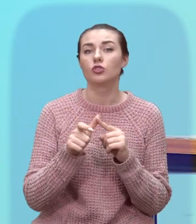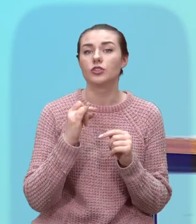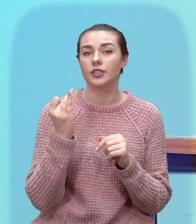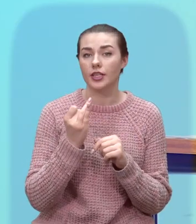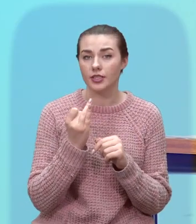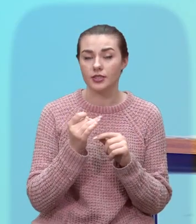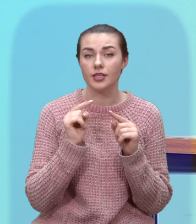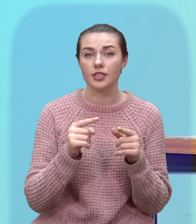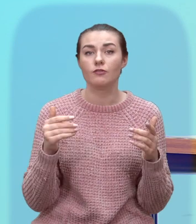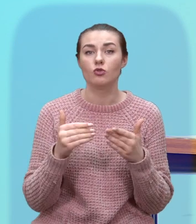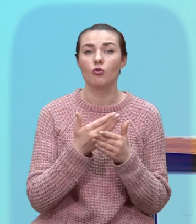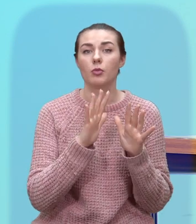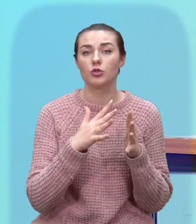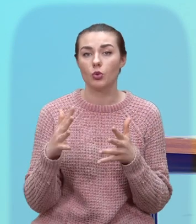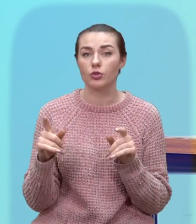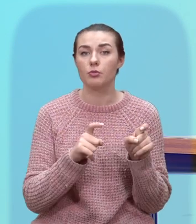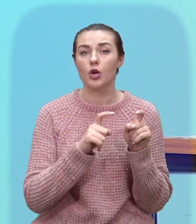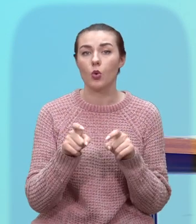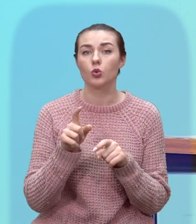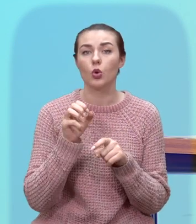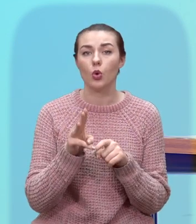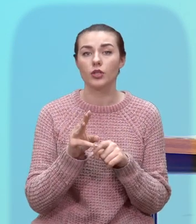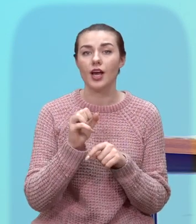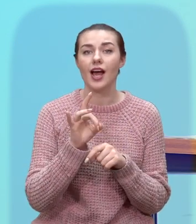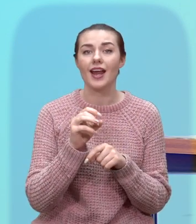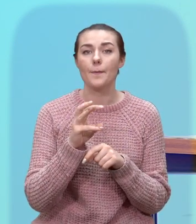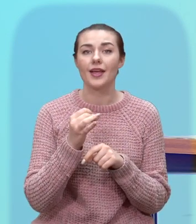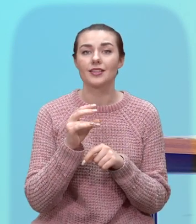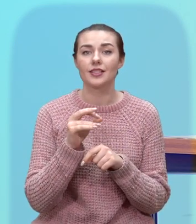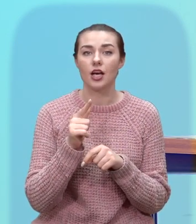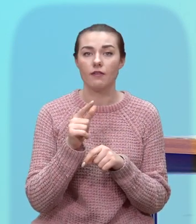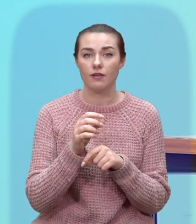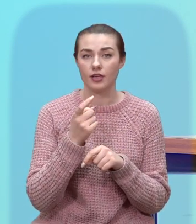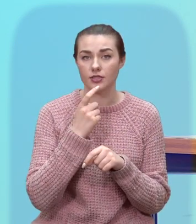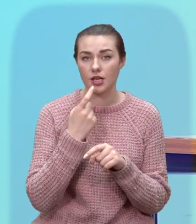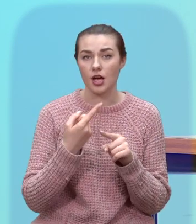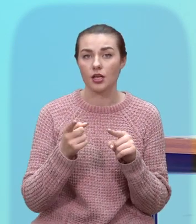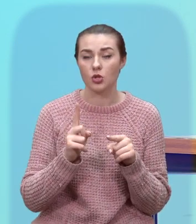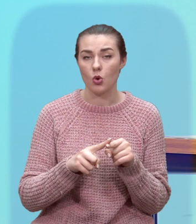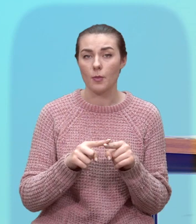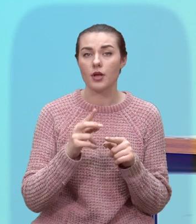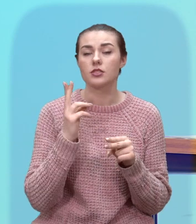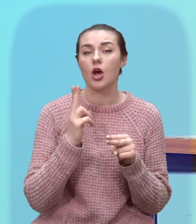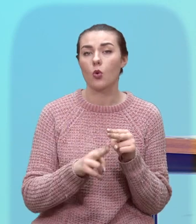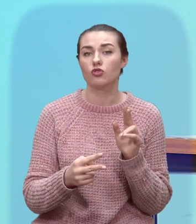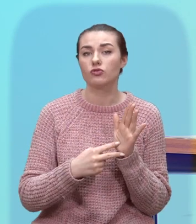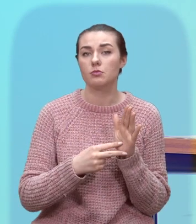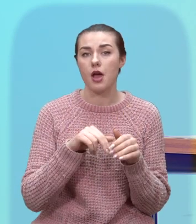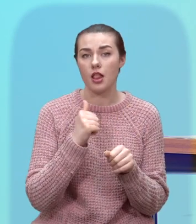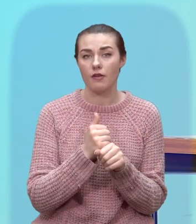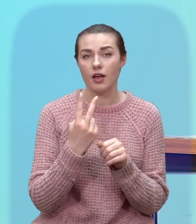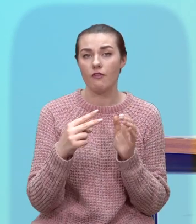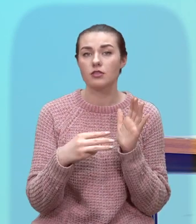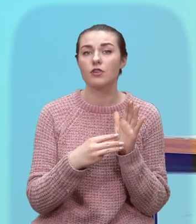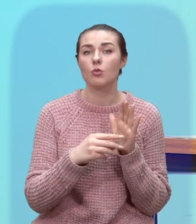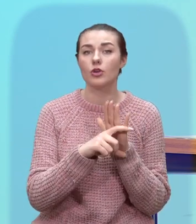очень интересная здесь вновь происходит переход от арамейского языка которым закончилась 7